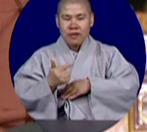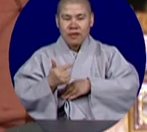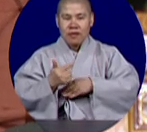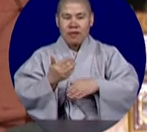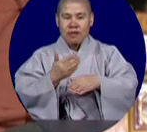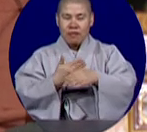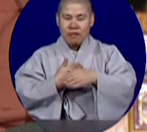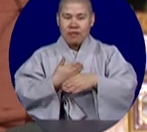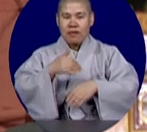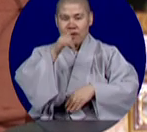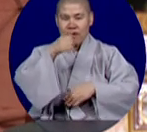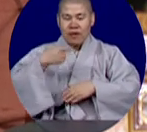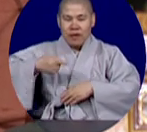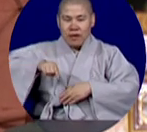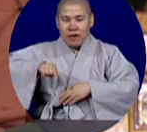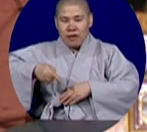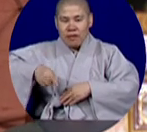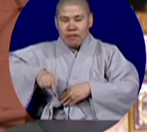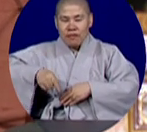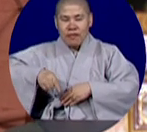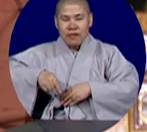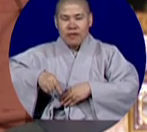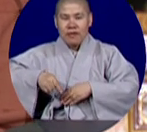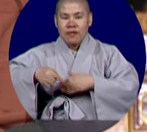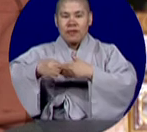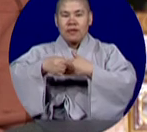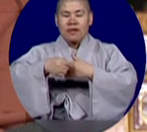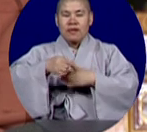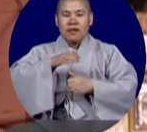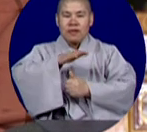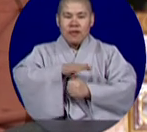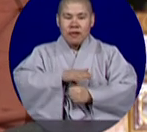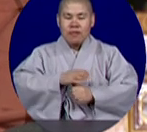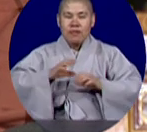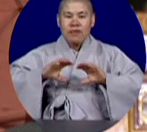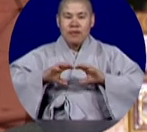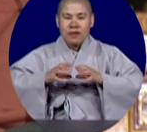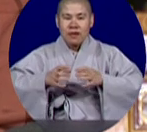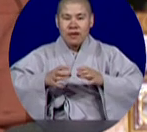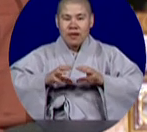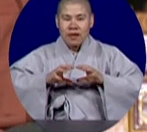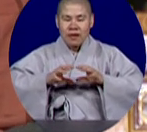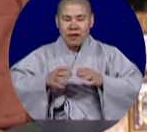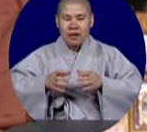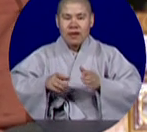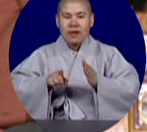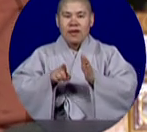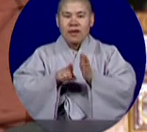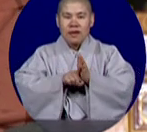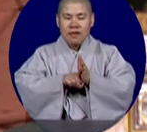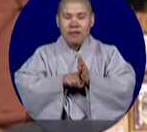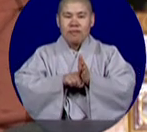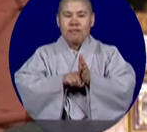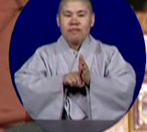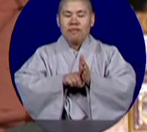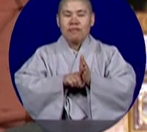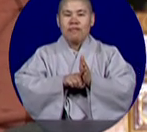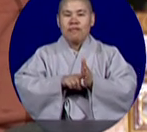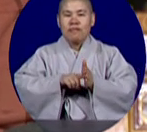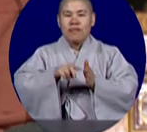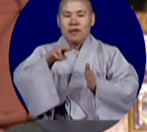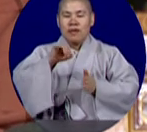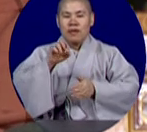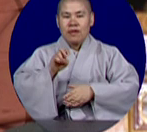놨어요. 깊은 그 참음의 세계다 이래가지고 시민. 그 시민이라고 하는